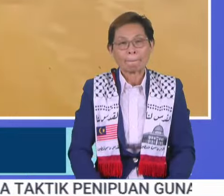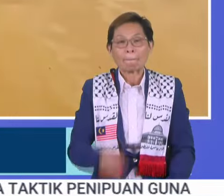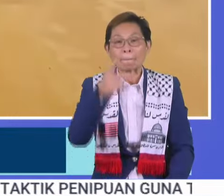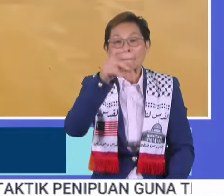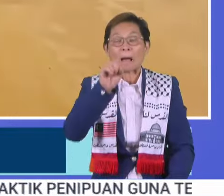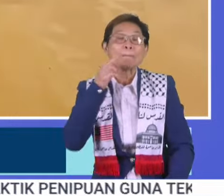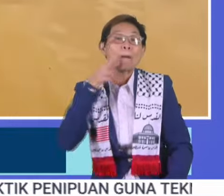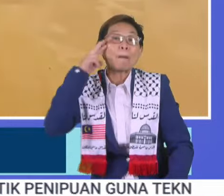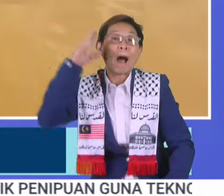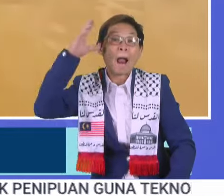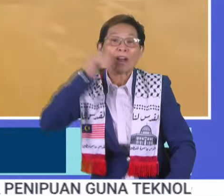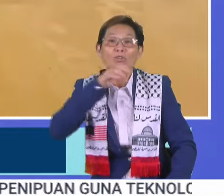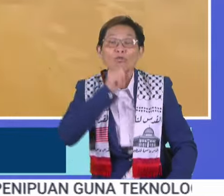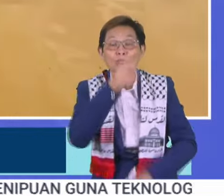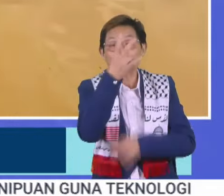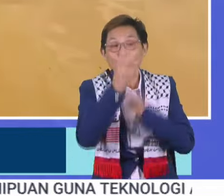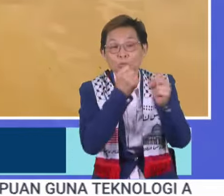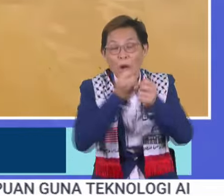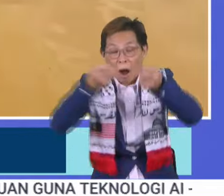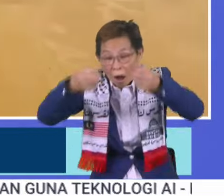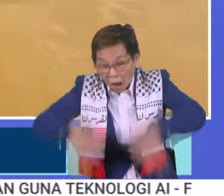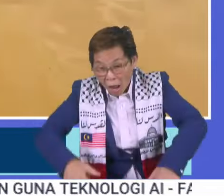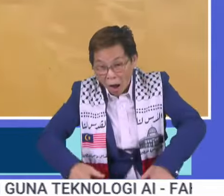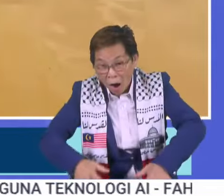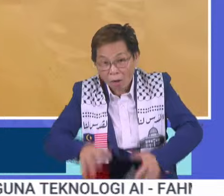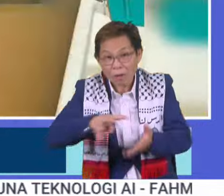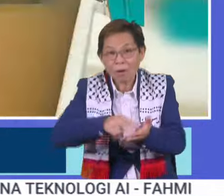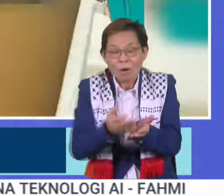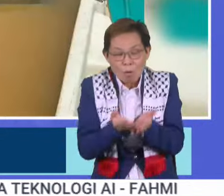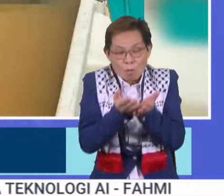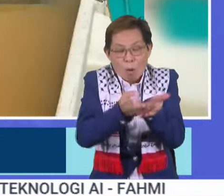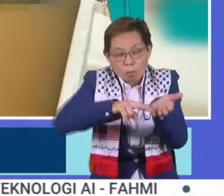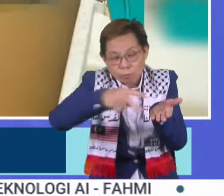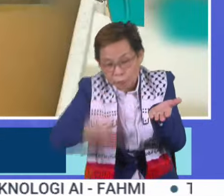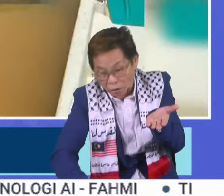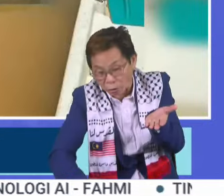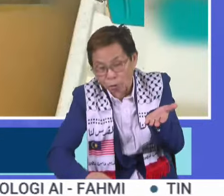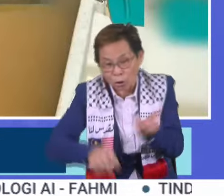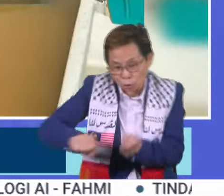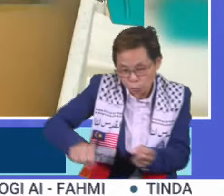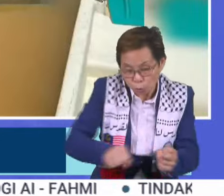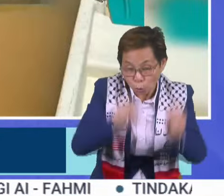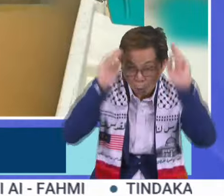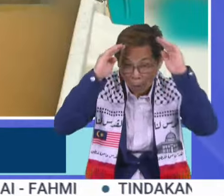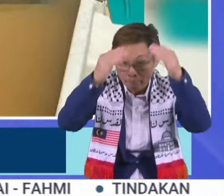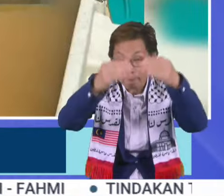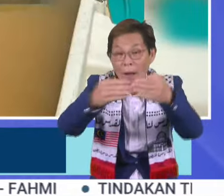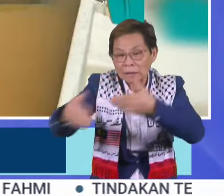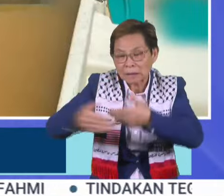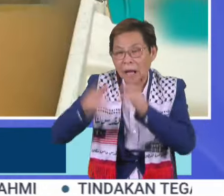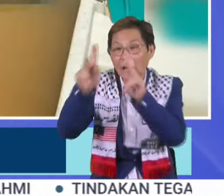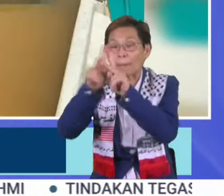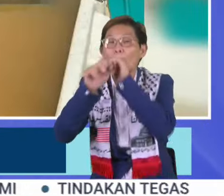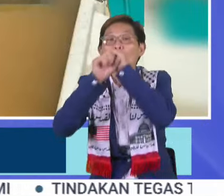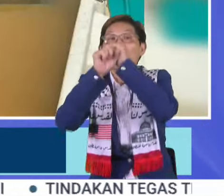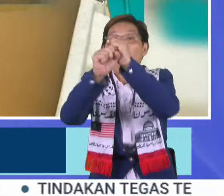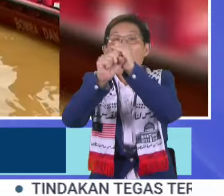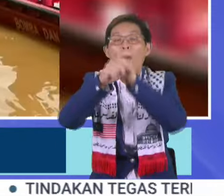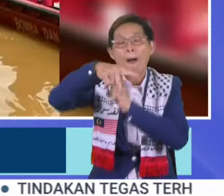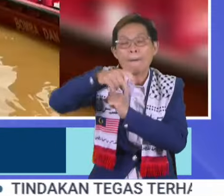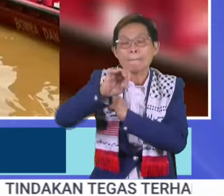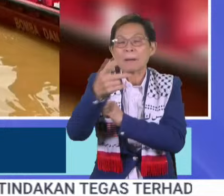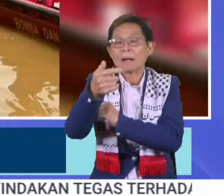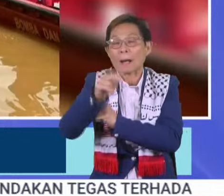Susulan kes remaja lelaki 17 tahun yang hilang selepas terjatuh dari bot di Sungai Pahang dekat kampung orang asli Tanah Merah, Pekan